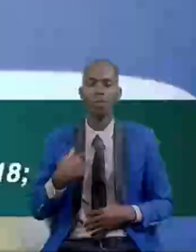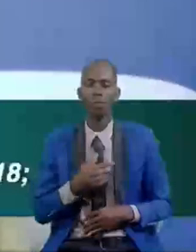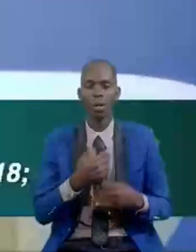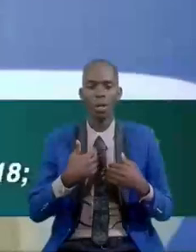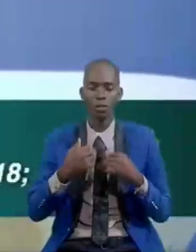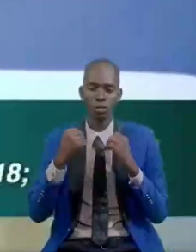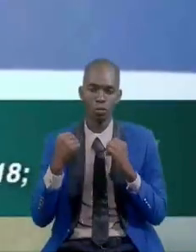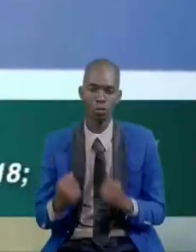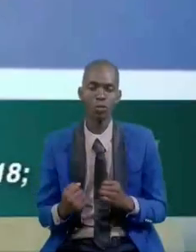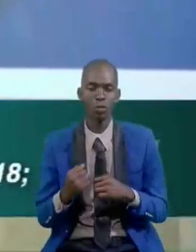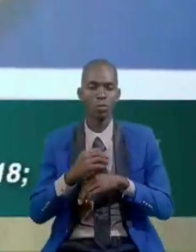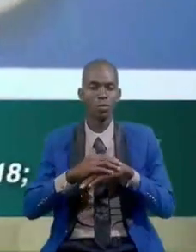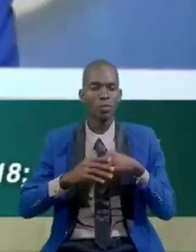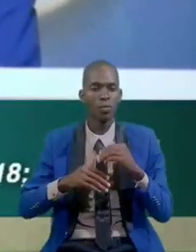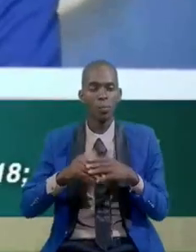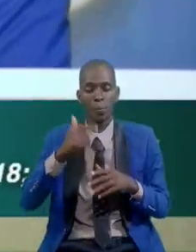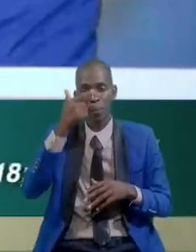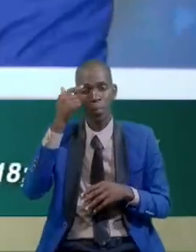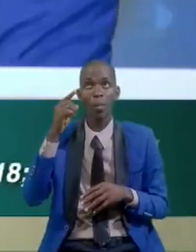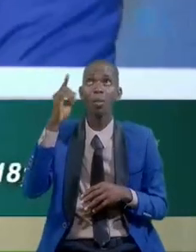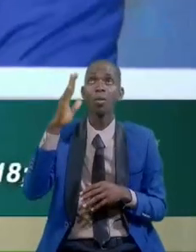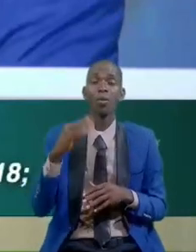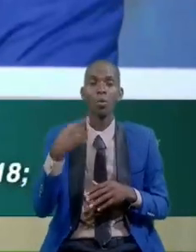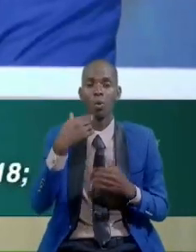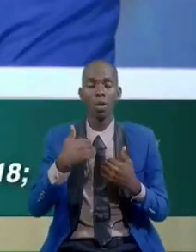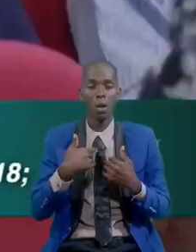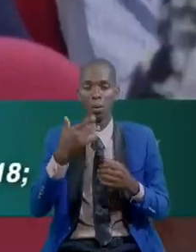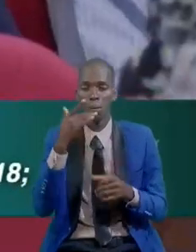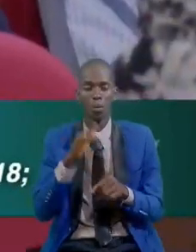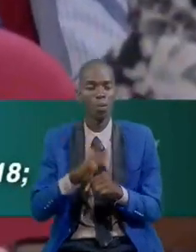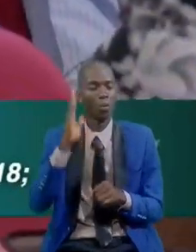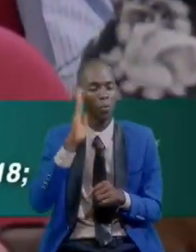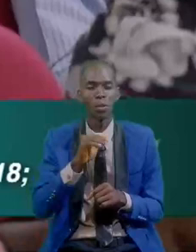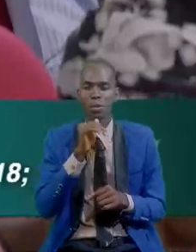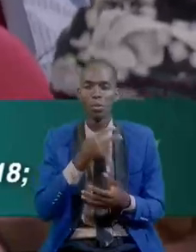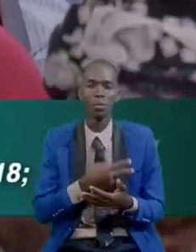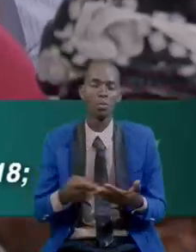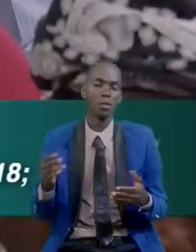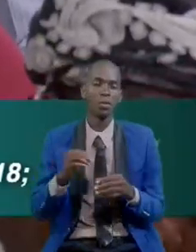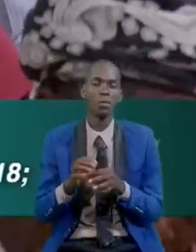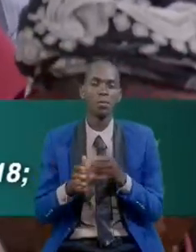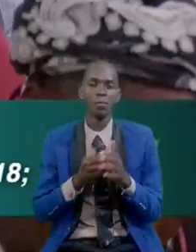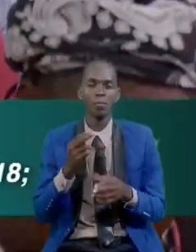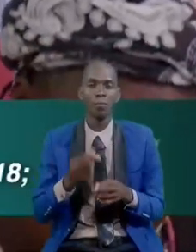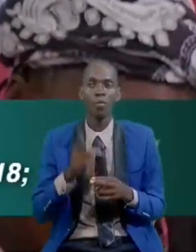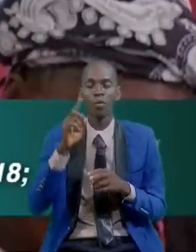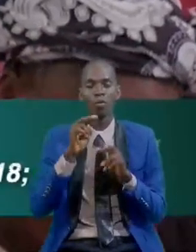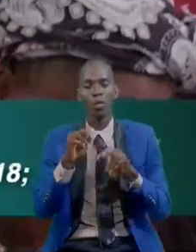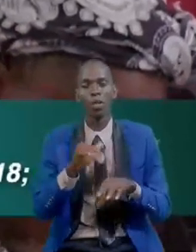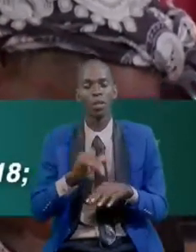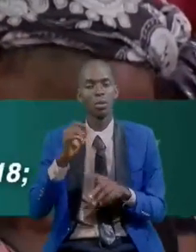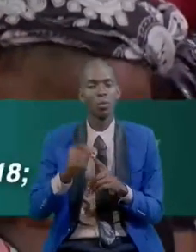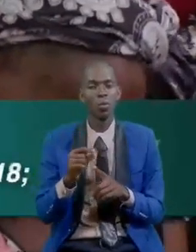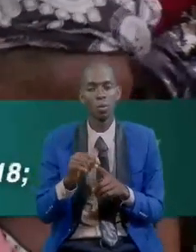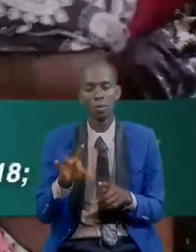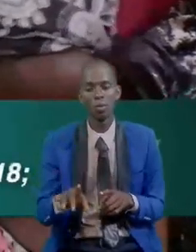Il y a une forte consolation, parce que Dieu qui a fait la promesse ne va pas échouer. Regarde sa parole,